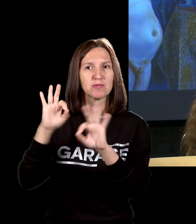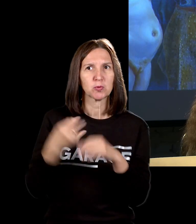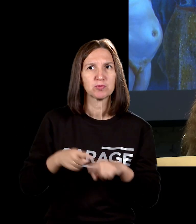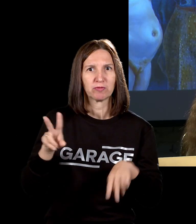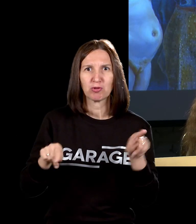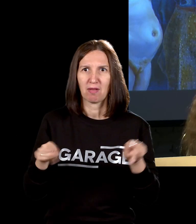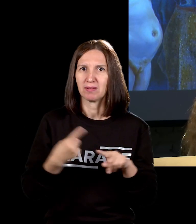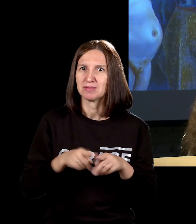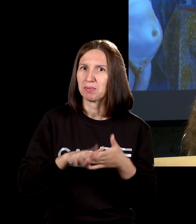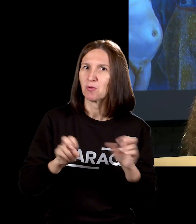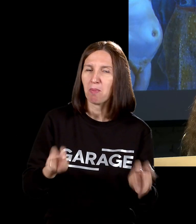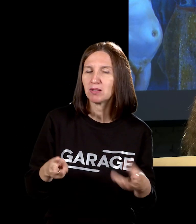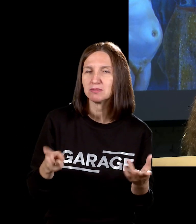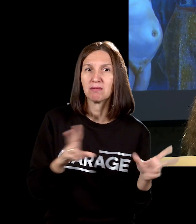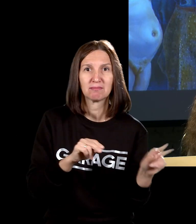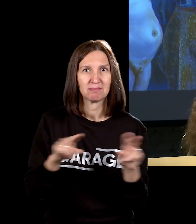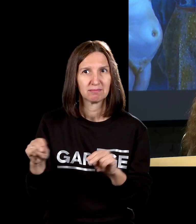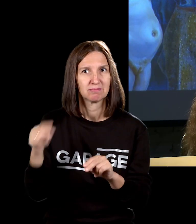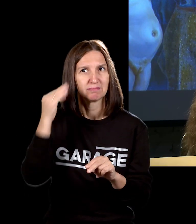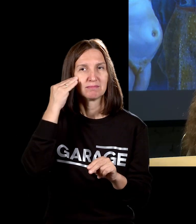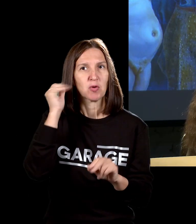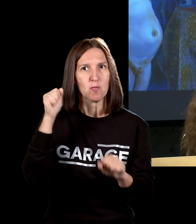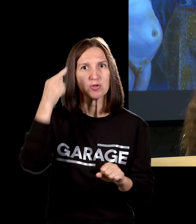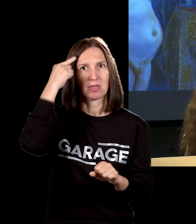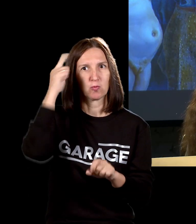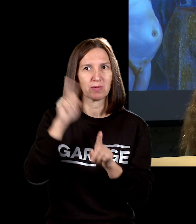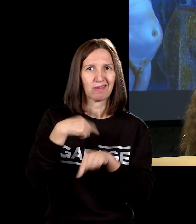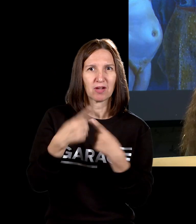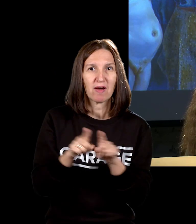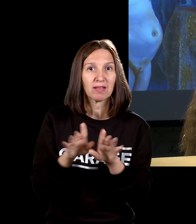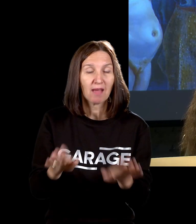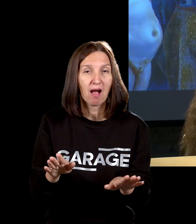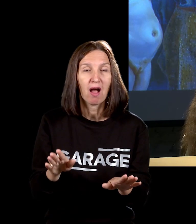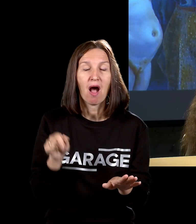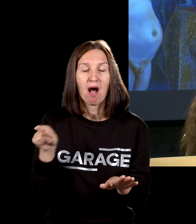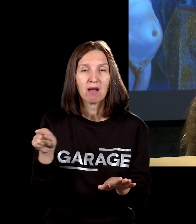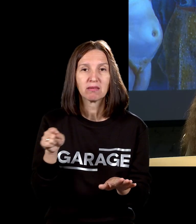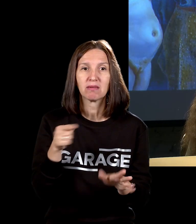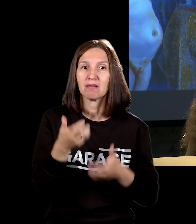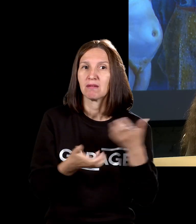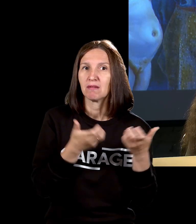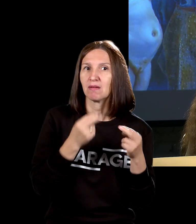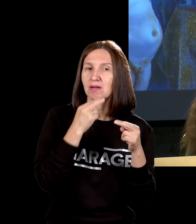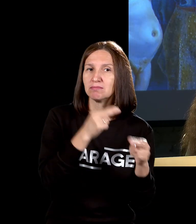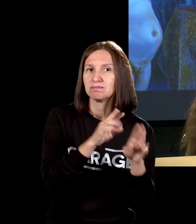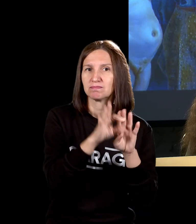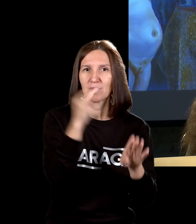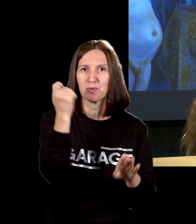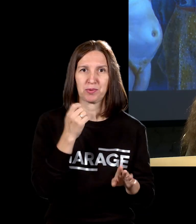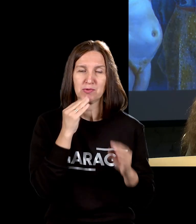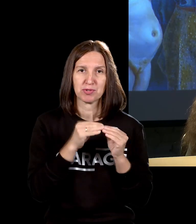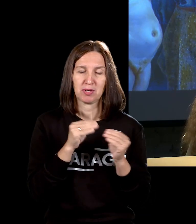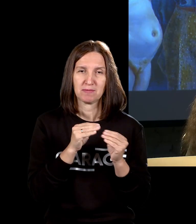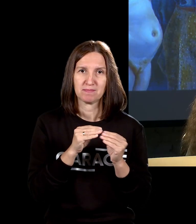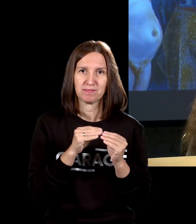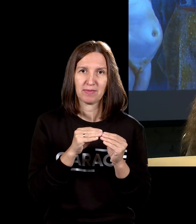безопасное, безоблачное, да, по определению, насколько можно об этом говорить, обращаются в том числе к одному и тому же художнику. И у